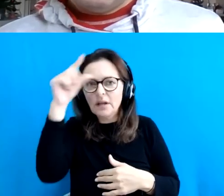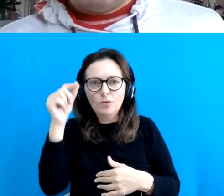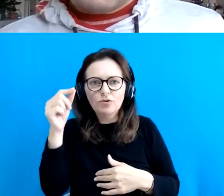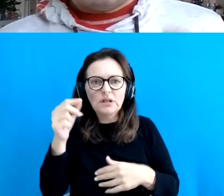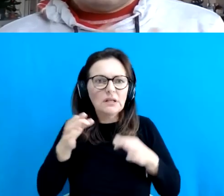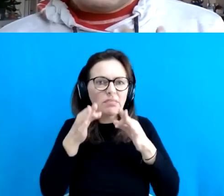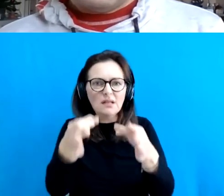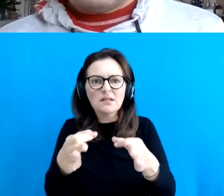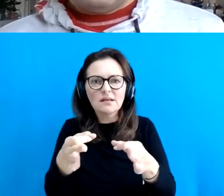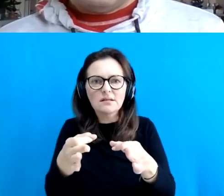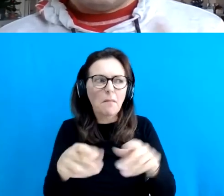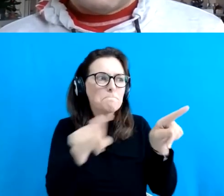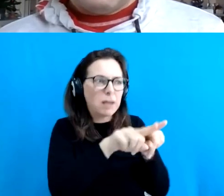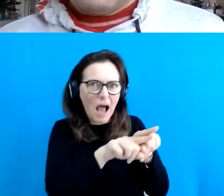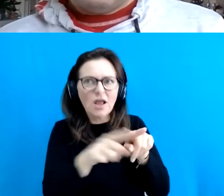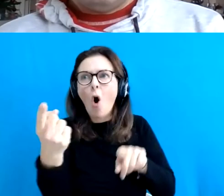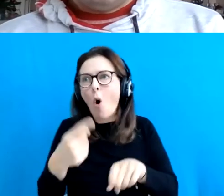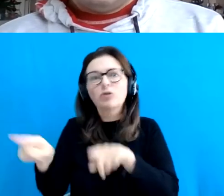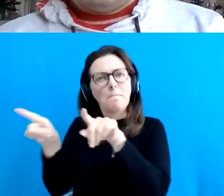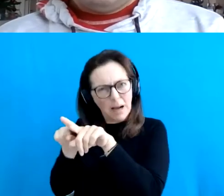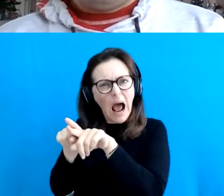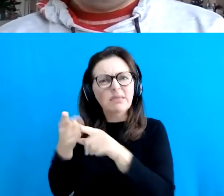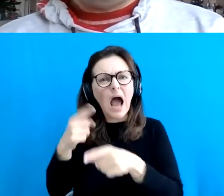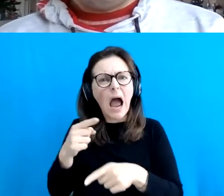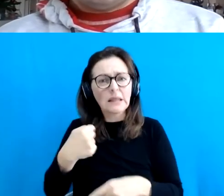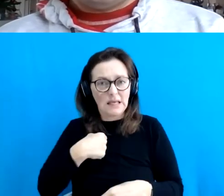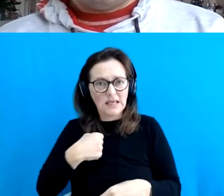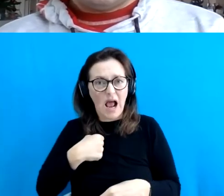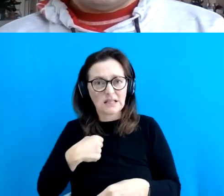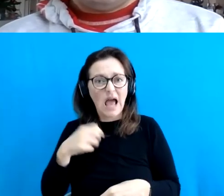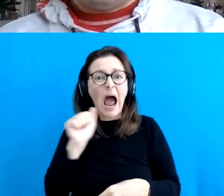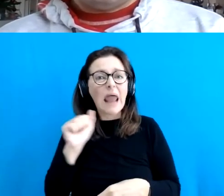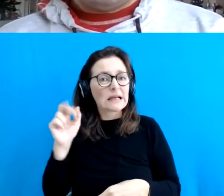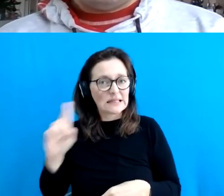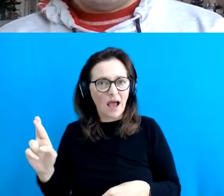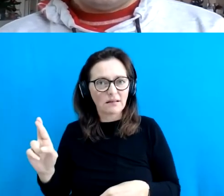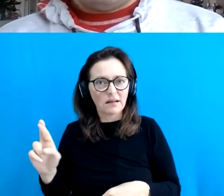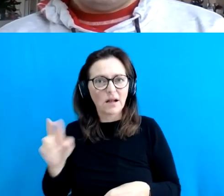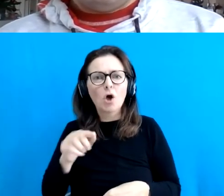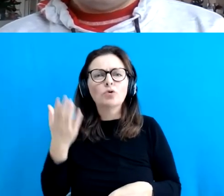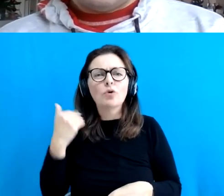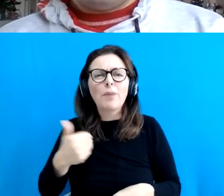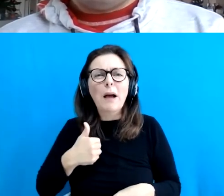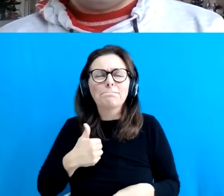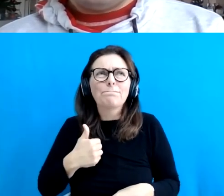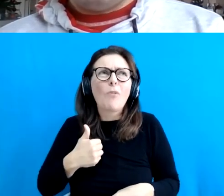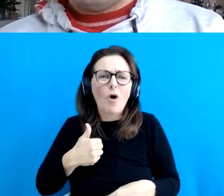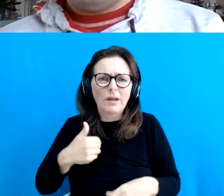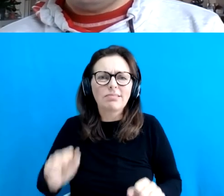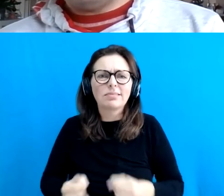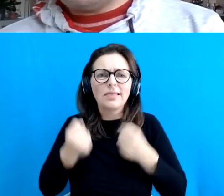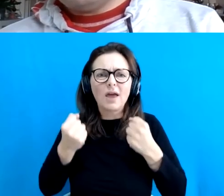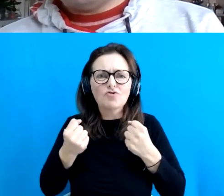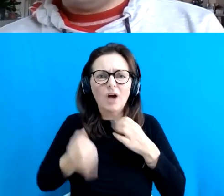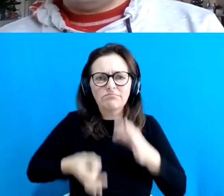torej brat od brata ali Aleksander. Ne. Tudi to je bila ena moja težjih, mogoče poti v življenju izkušenj in tu